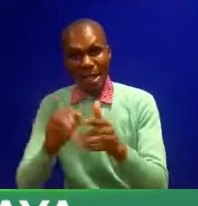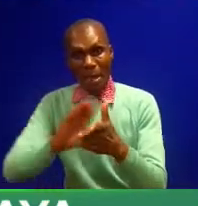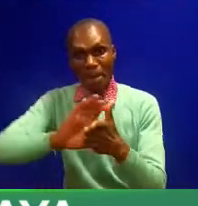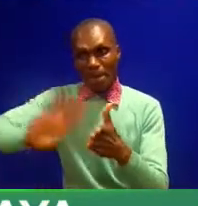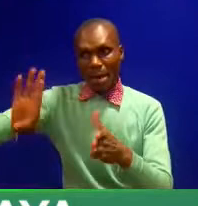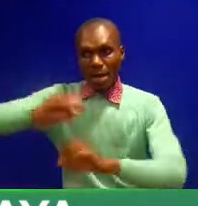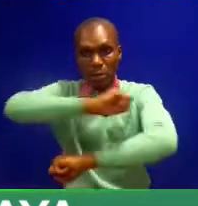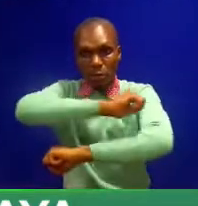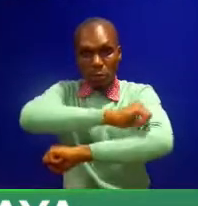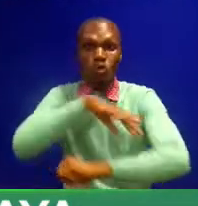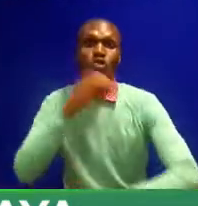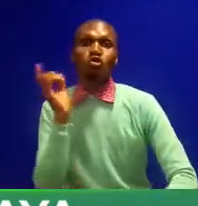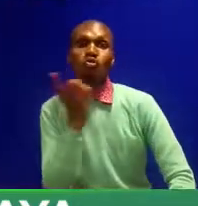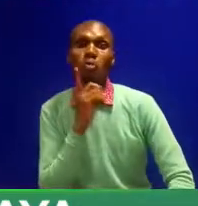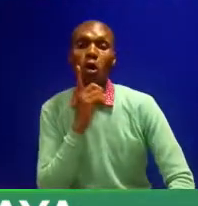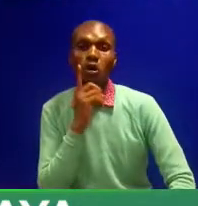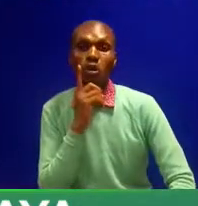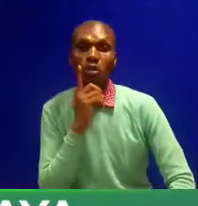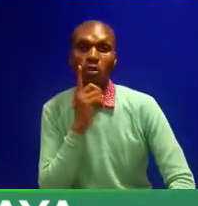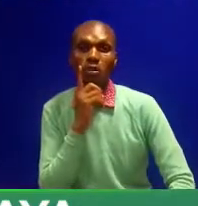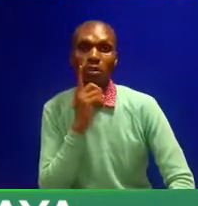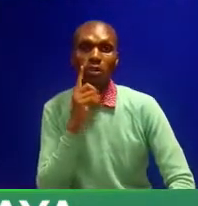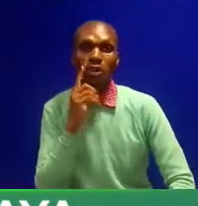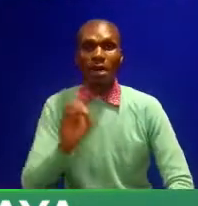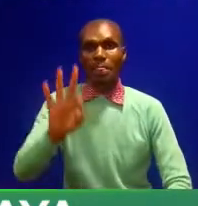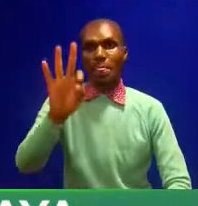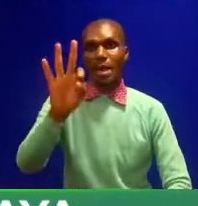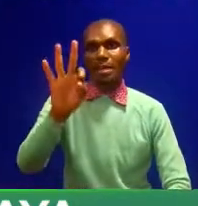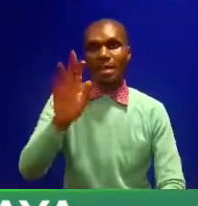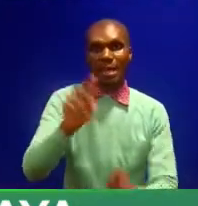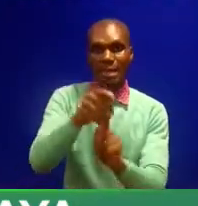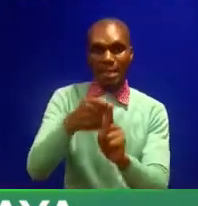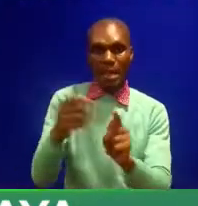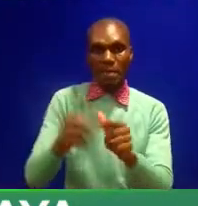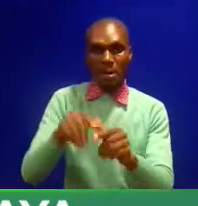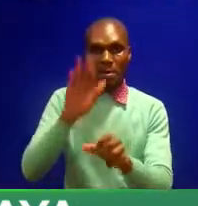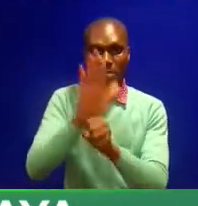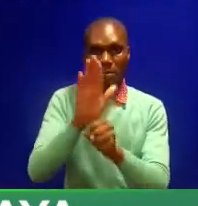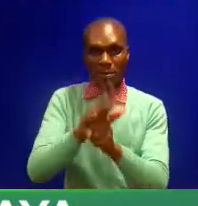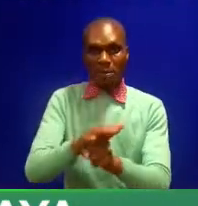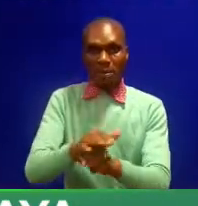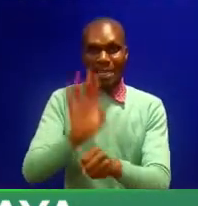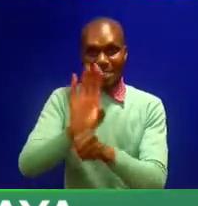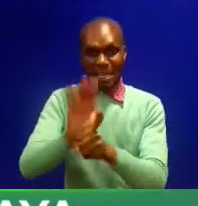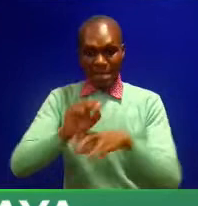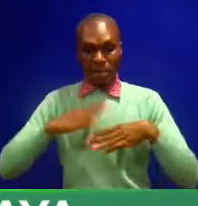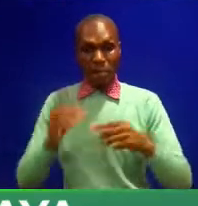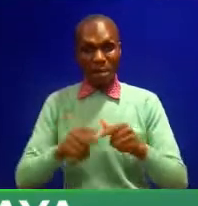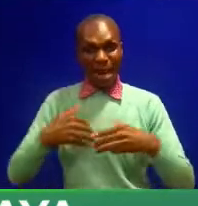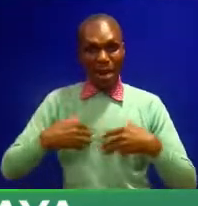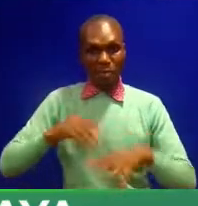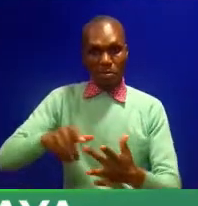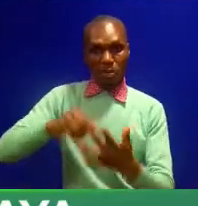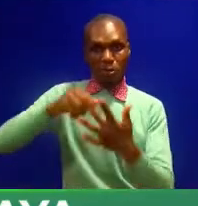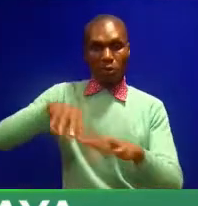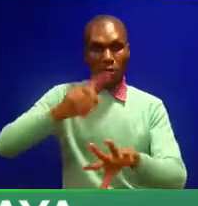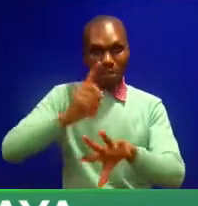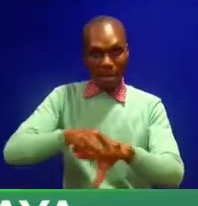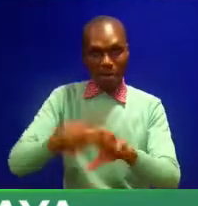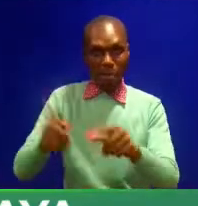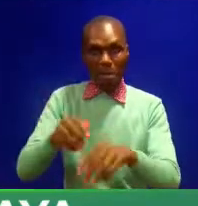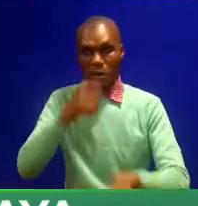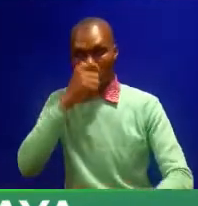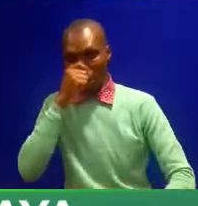baku igura litukuli yankyo, ase etamu ya gatato. Aparai aawe chikanisa, niko bairali bagi ilio, anene kwa